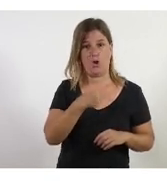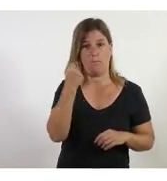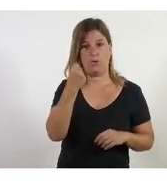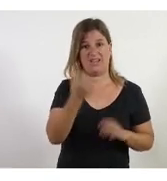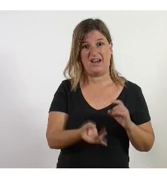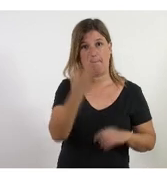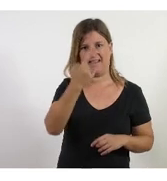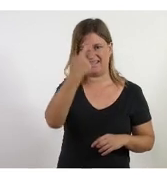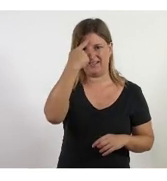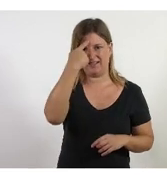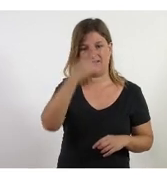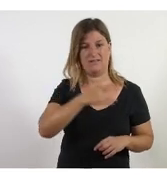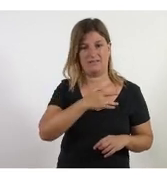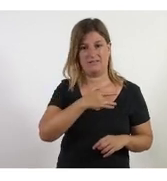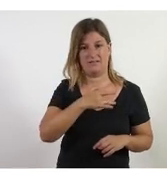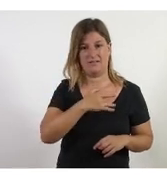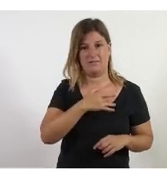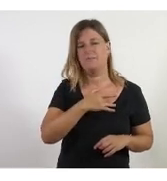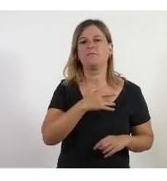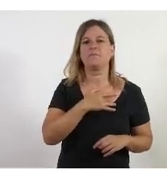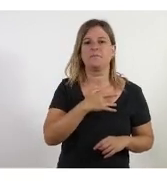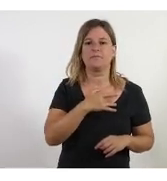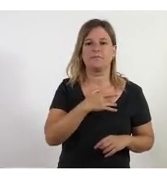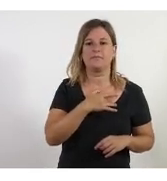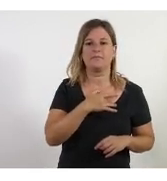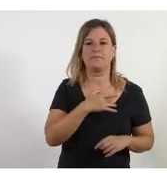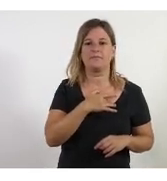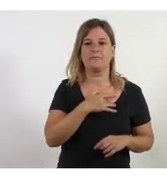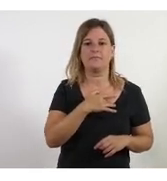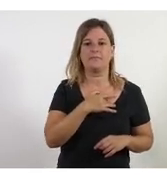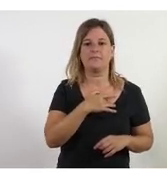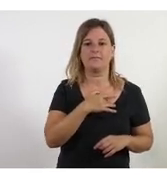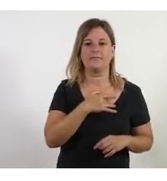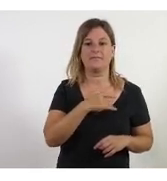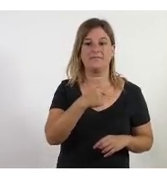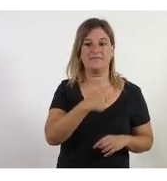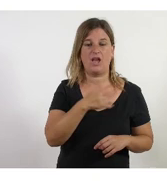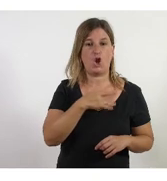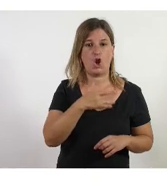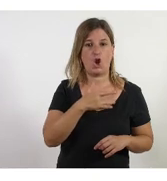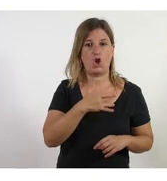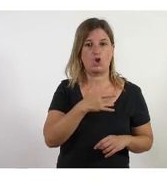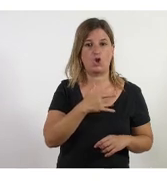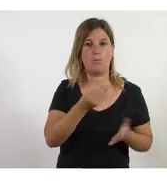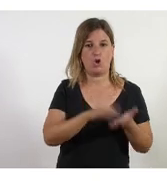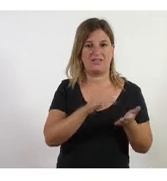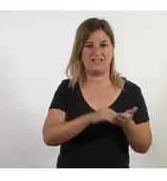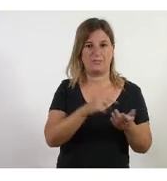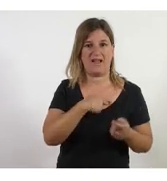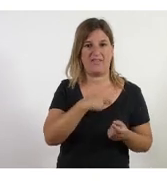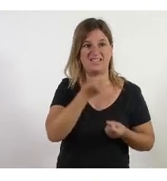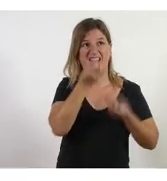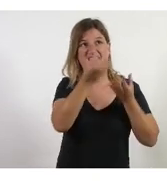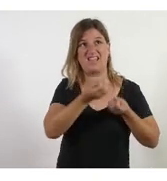moltes més instruccions i rep moltes més, dona moltes més instruccions al cervell del cap que les que